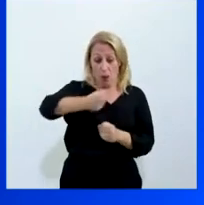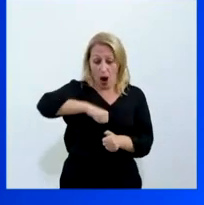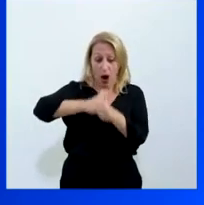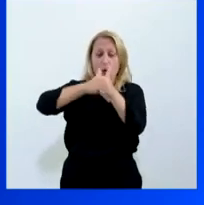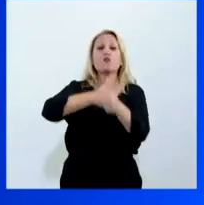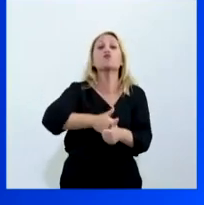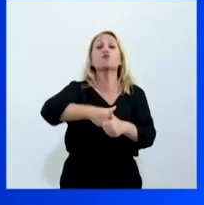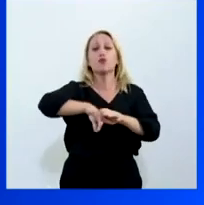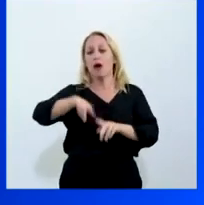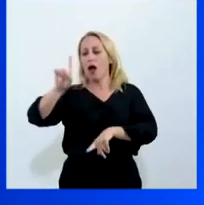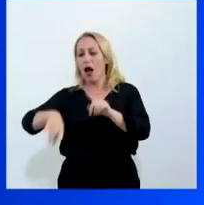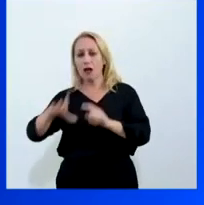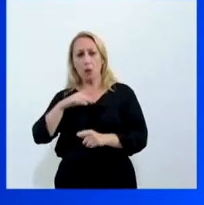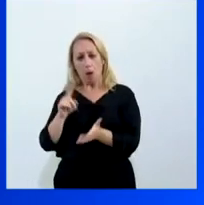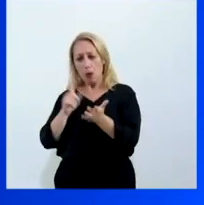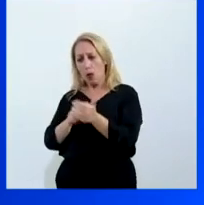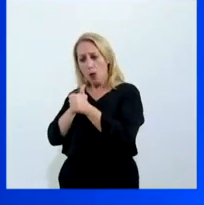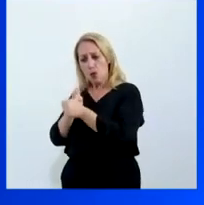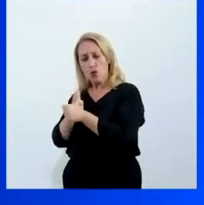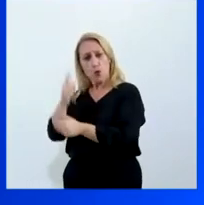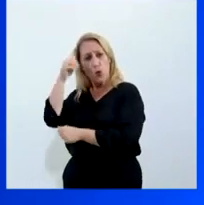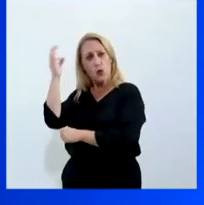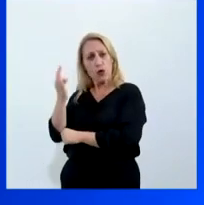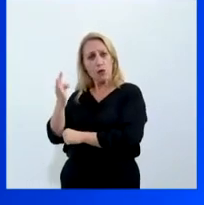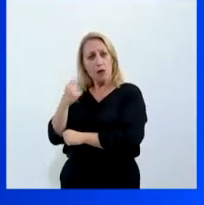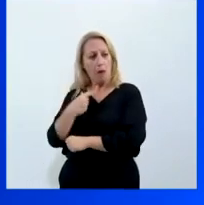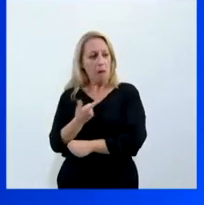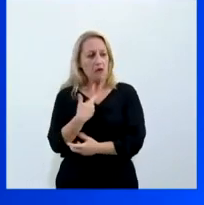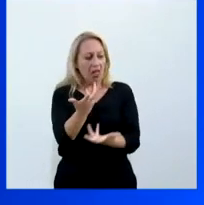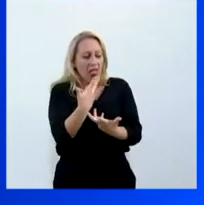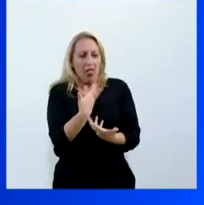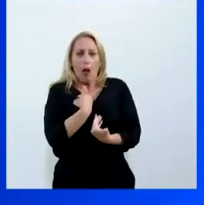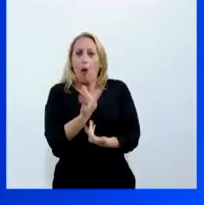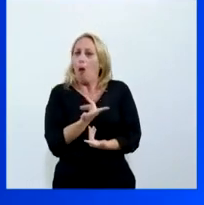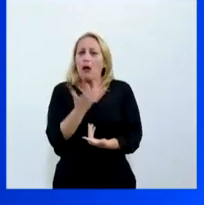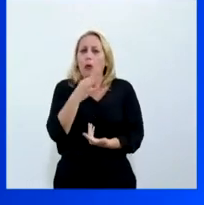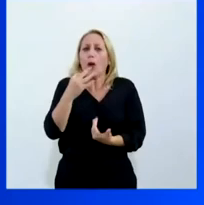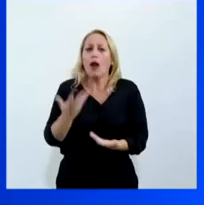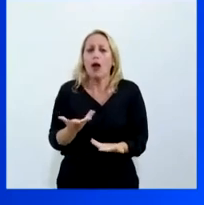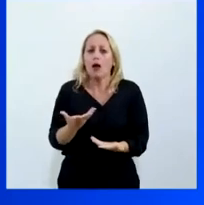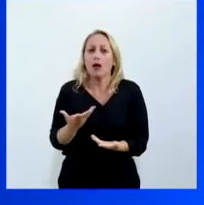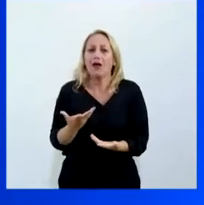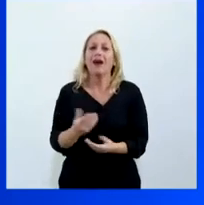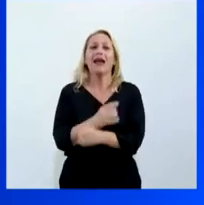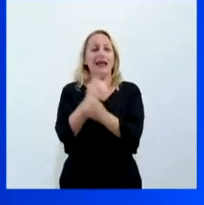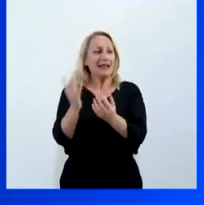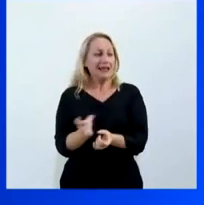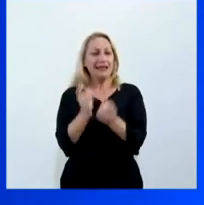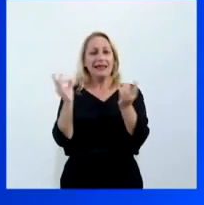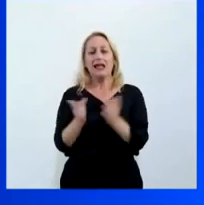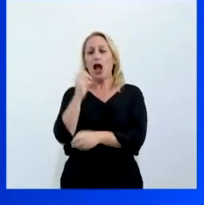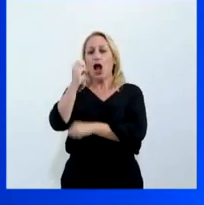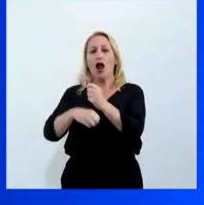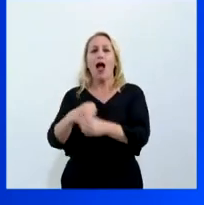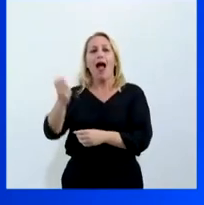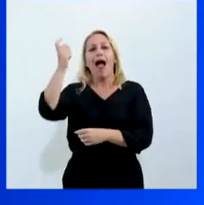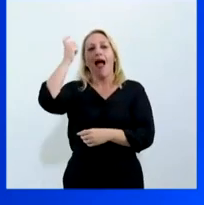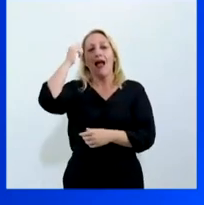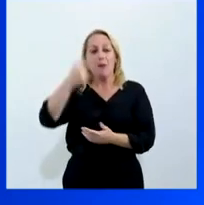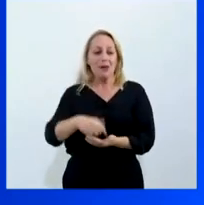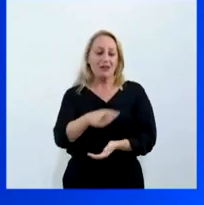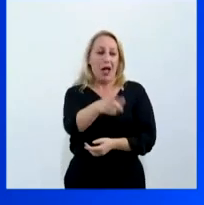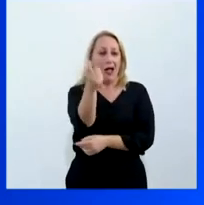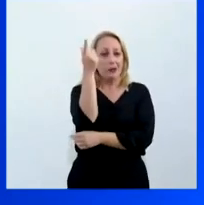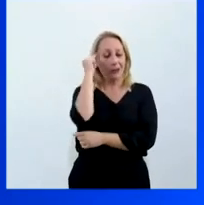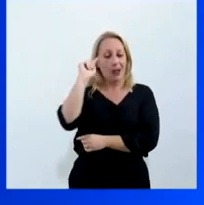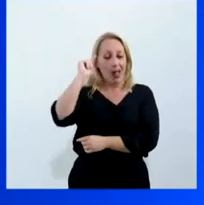αισθάνονται διαχρονικά κορόιδα και αντιλαμβάνονται ότι δεν υπάρχει κάποια κύρωση για αυτόν ο οποίος είναι εντός εισαγωγικών πιο εξυπνάκες από